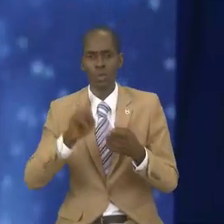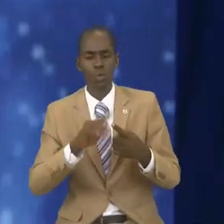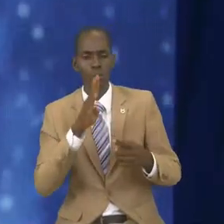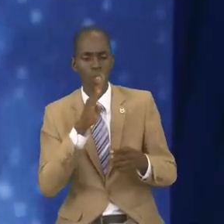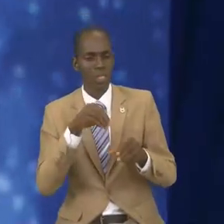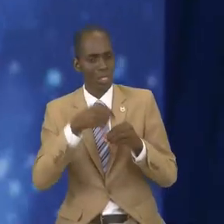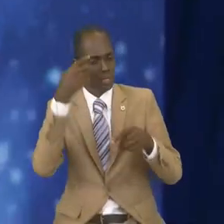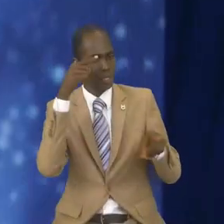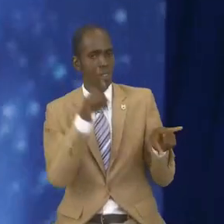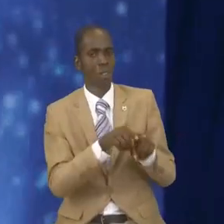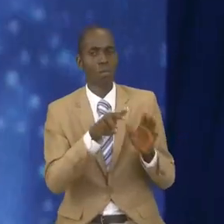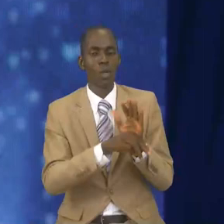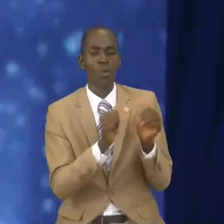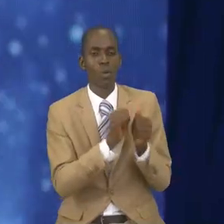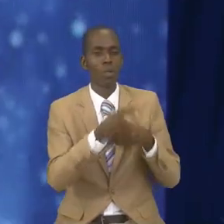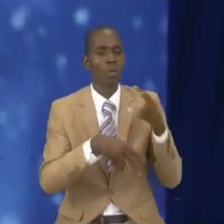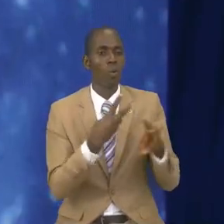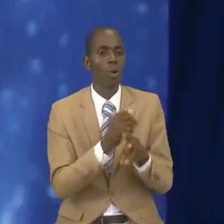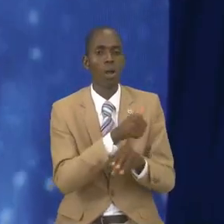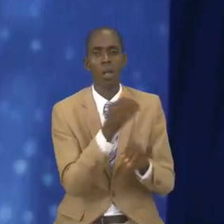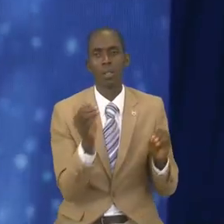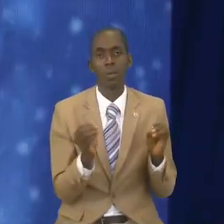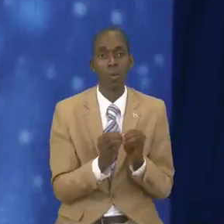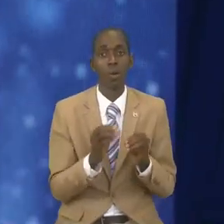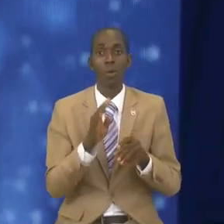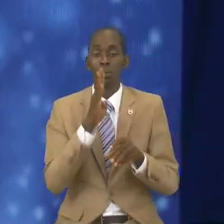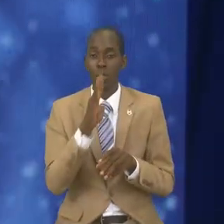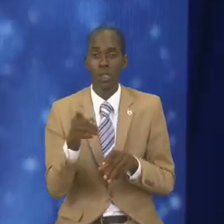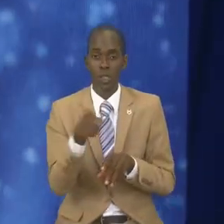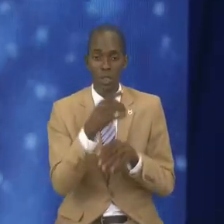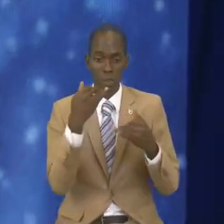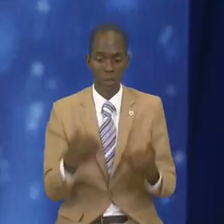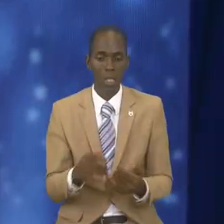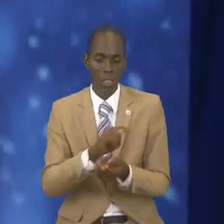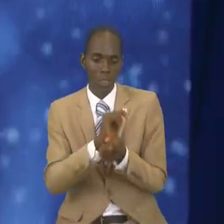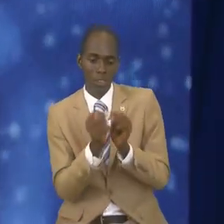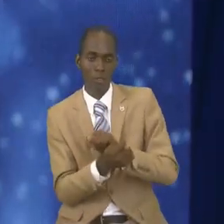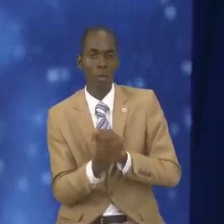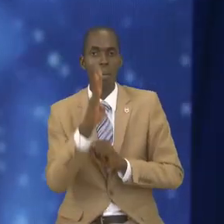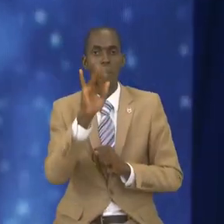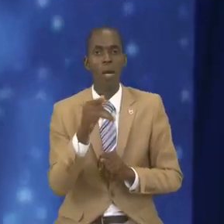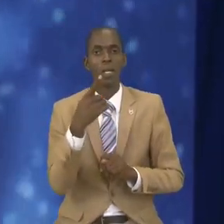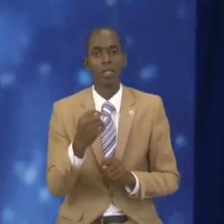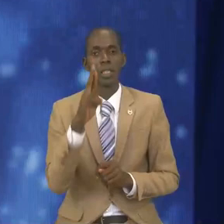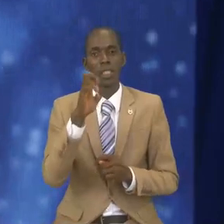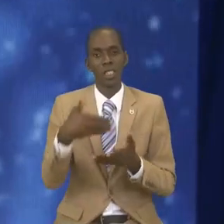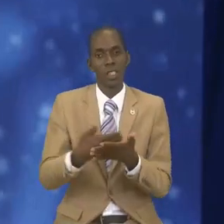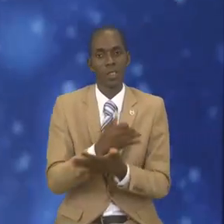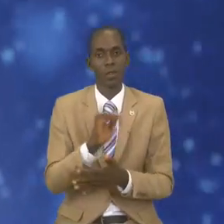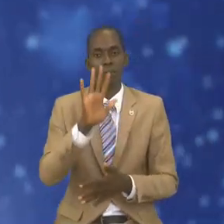conformer à ce siècle présent. Ne vous conformez pas au siècle présent. Mais soyez transformés par le renouvellement